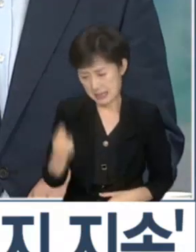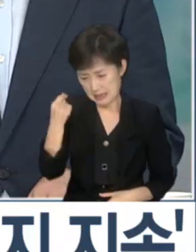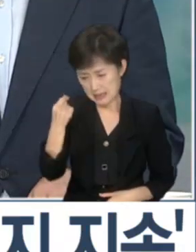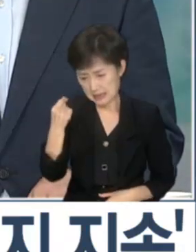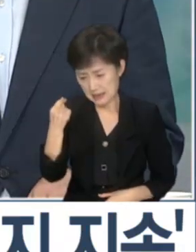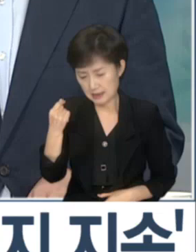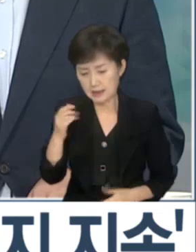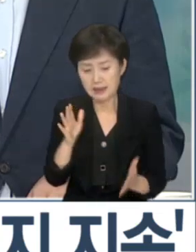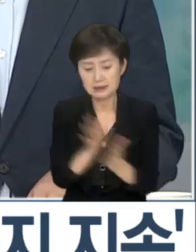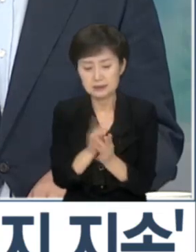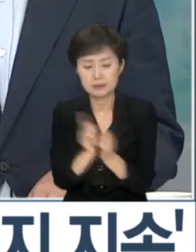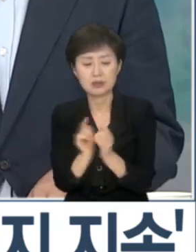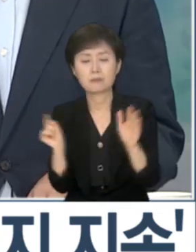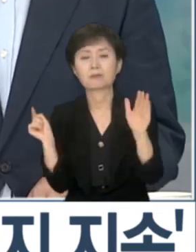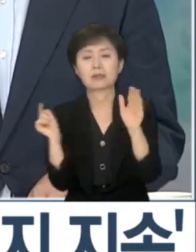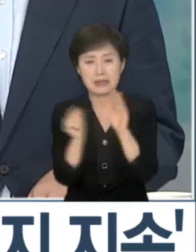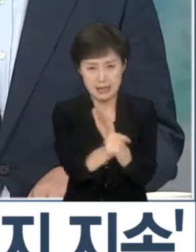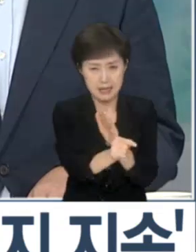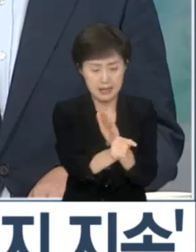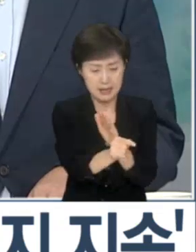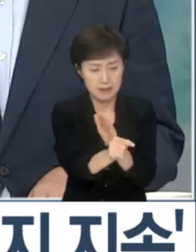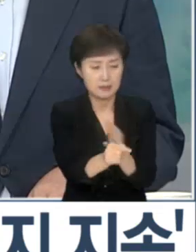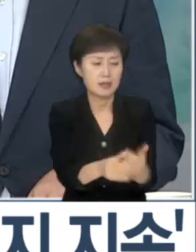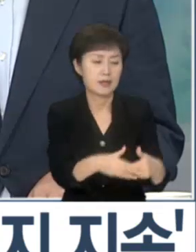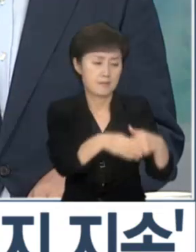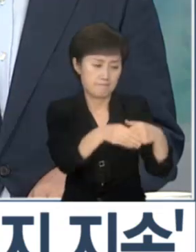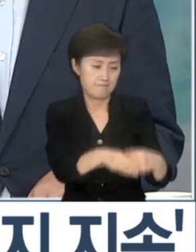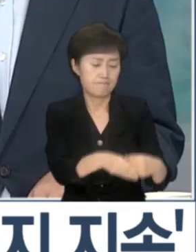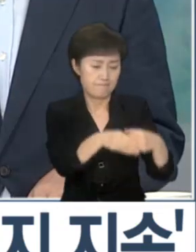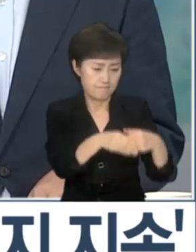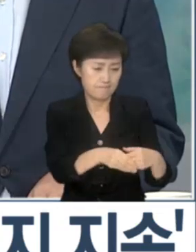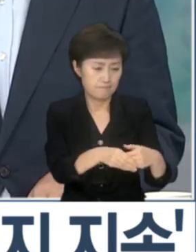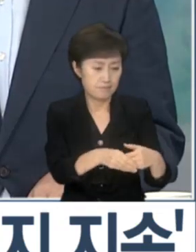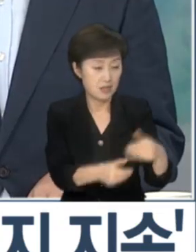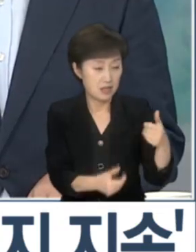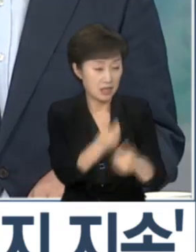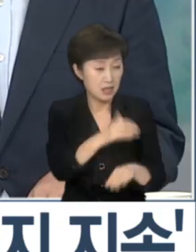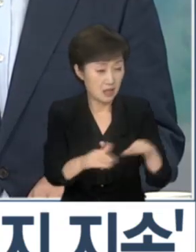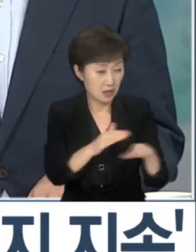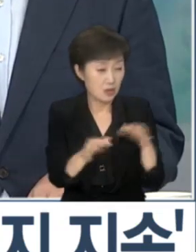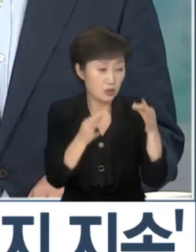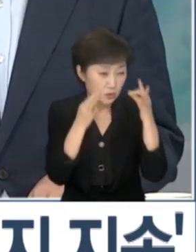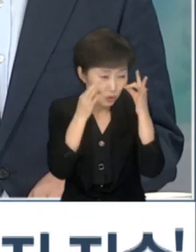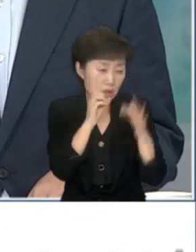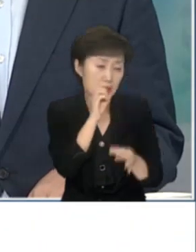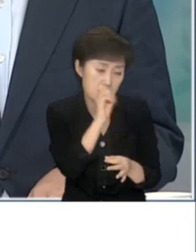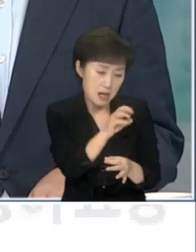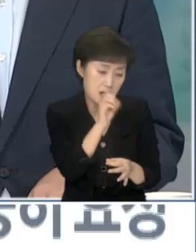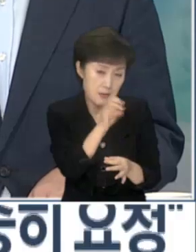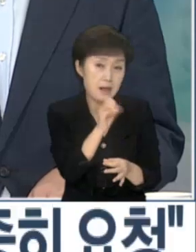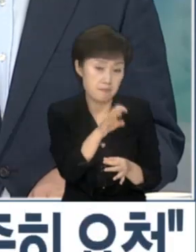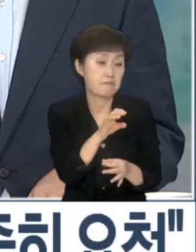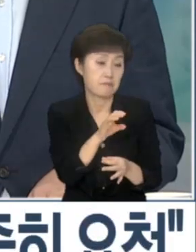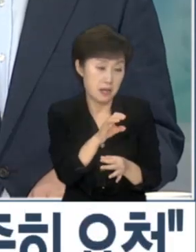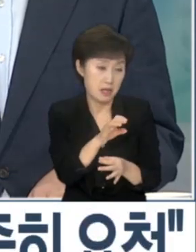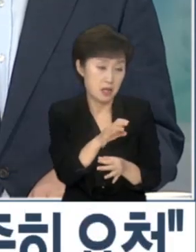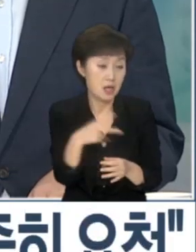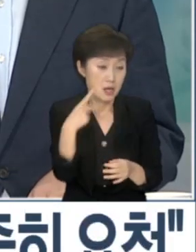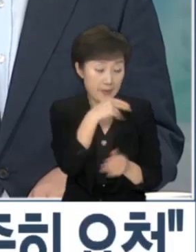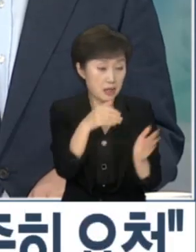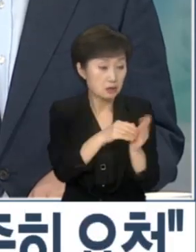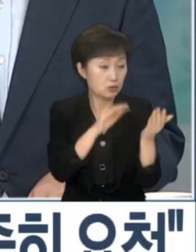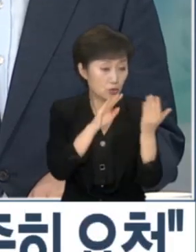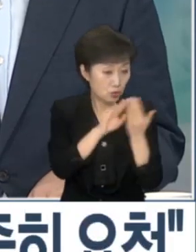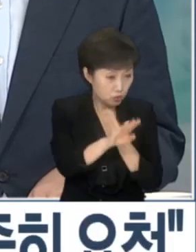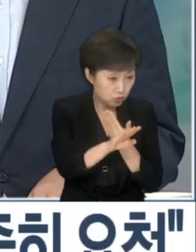찾아가서 손잡고 그 막힌 부분에 대해서 우리가 풀고자 노력할 것이고 단식이 끝나고 나면 이러이러한